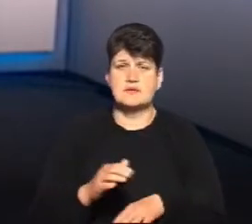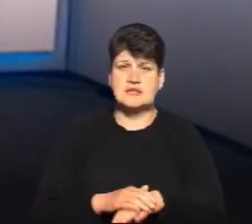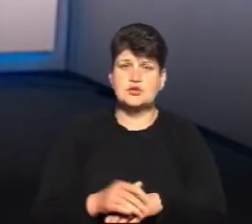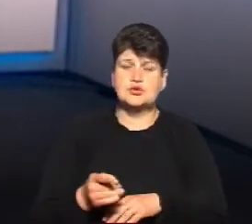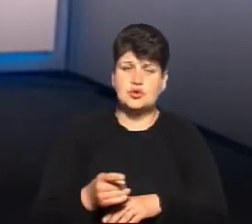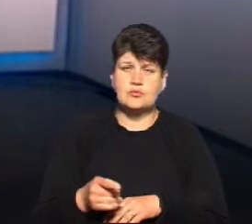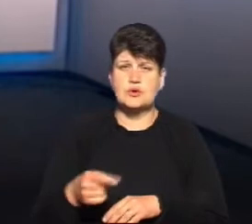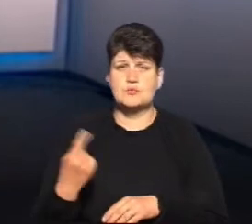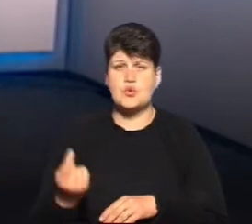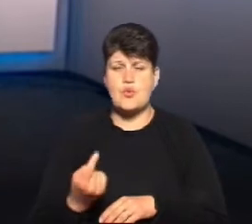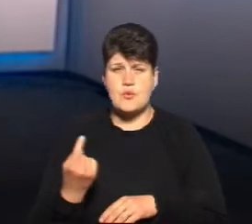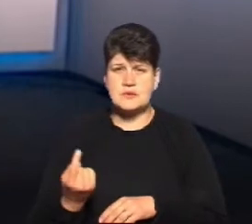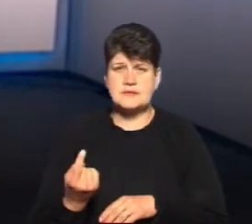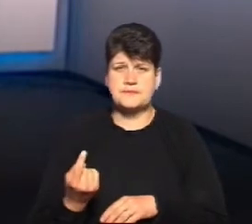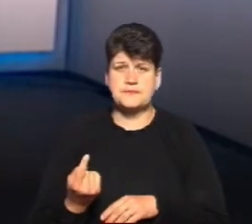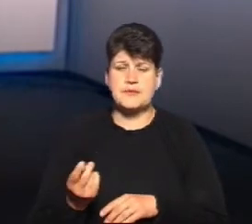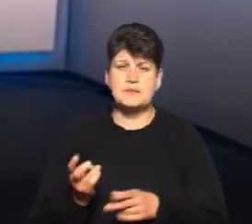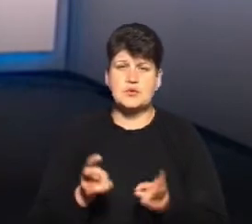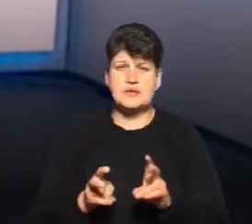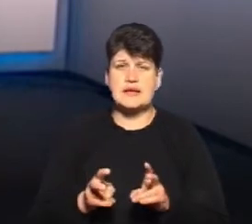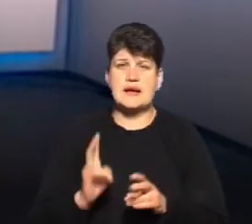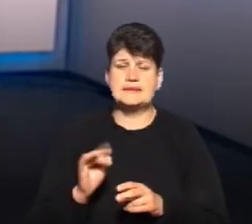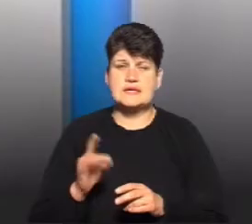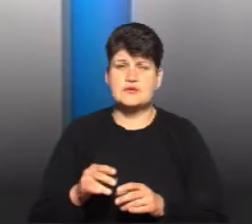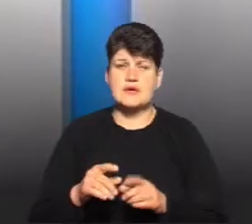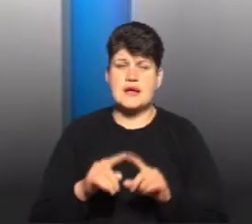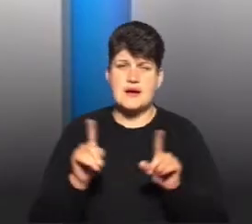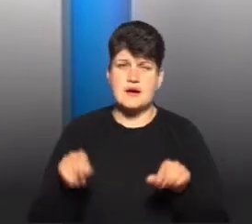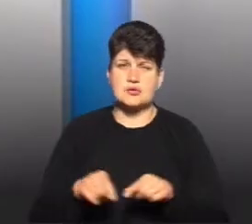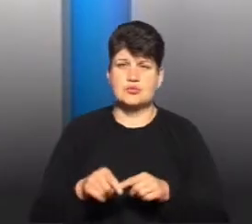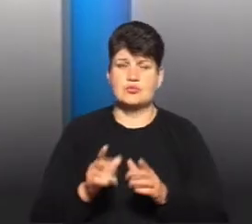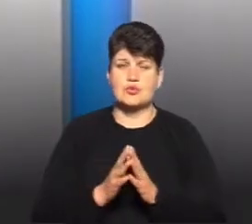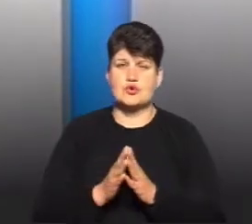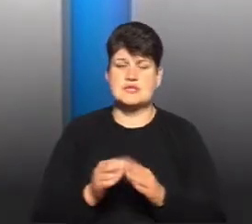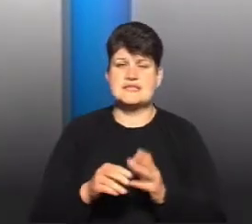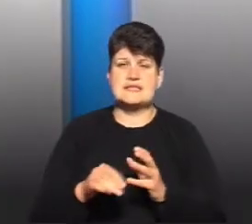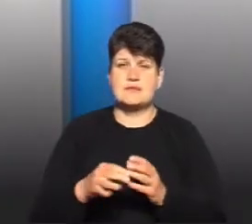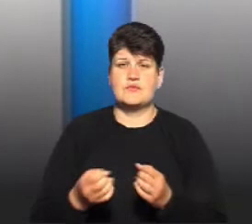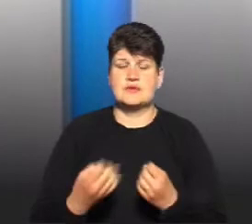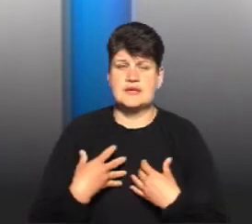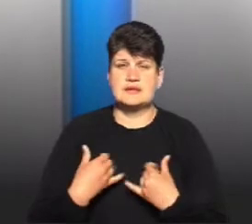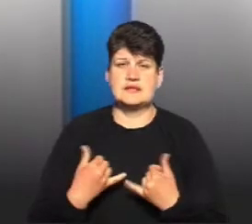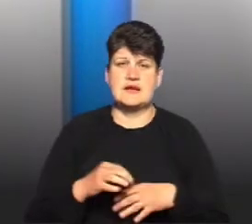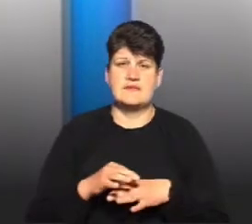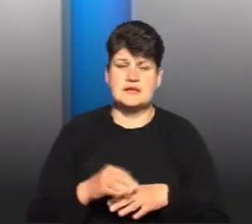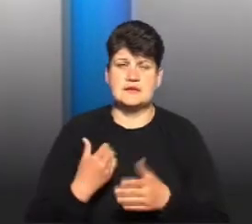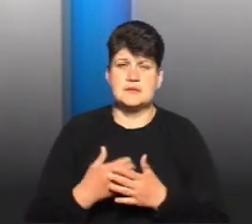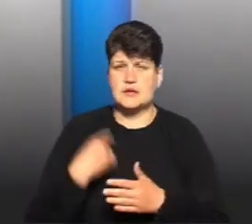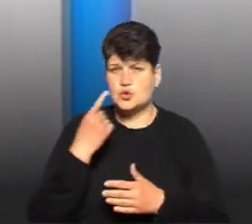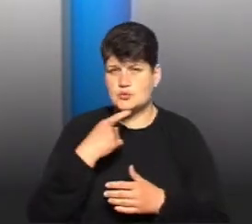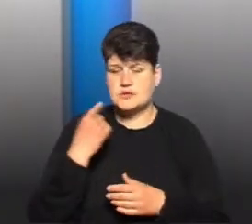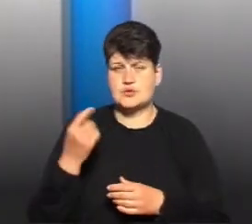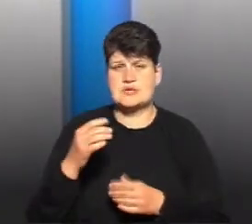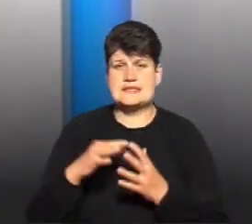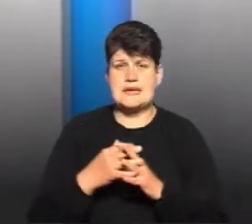області, заходячи на кадастрову карту, бачать клаптик землі і просять нам цю землю передати собі у власність для ведення, наприклад, там особистого селянського господарства чи іншого цільового